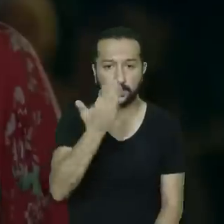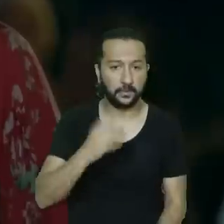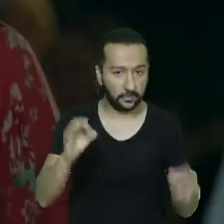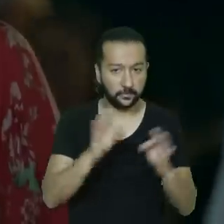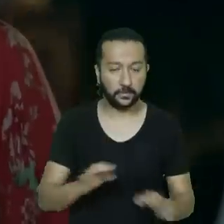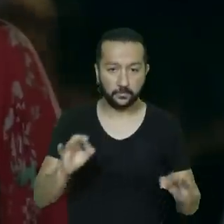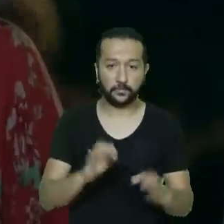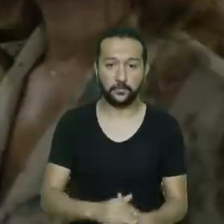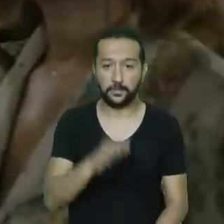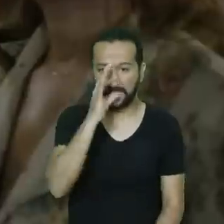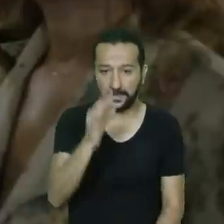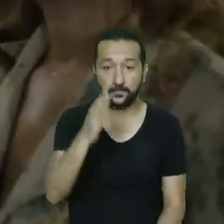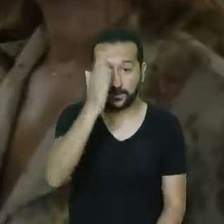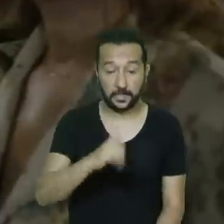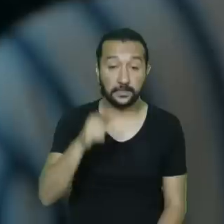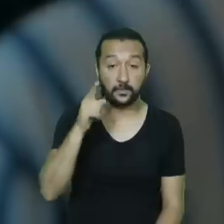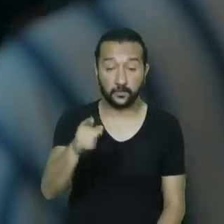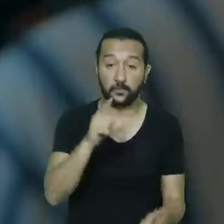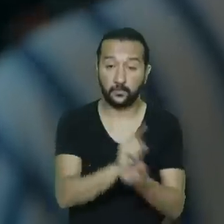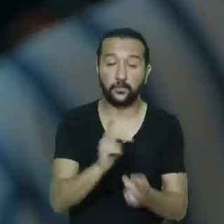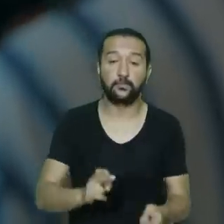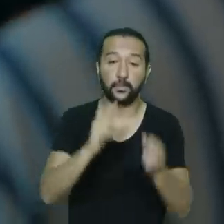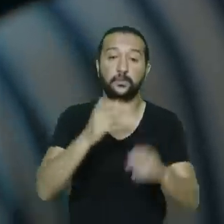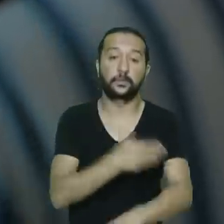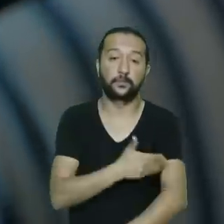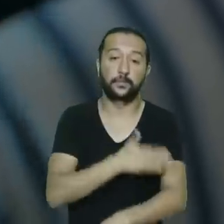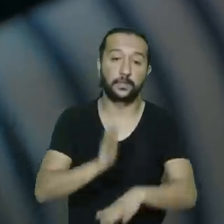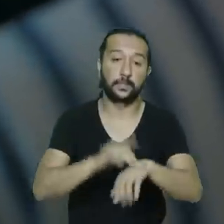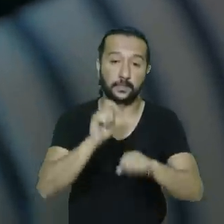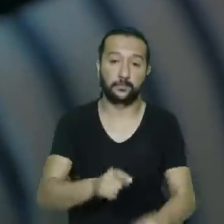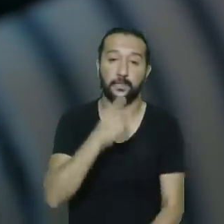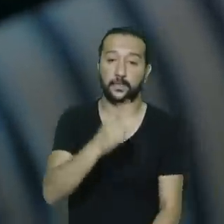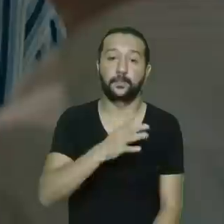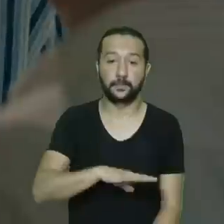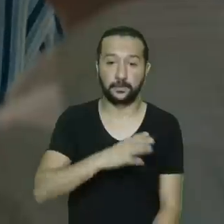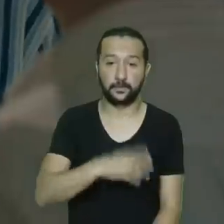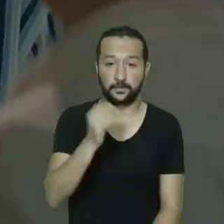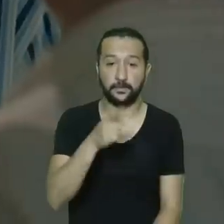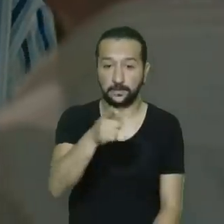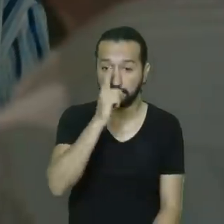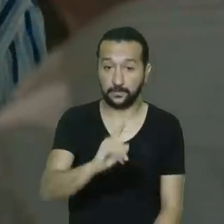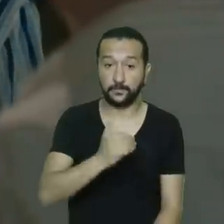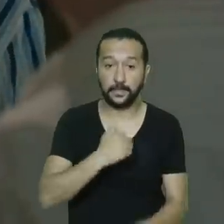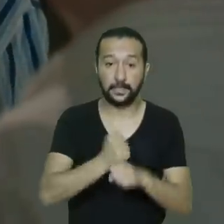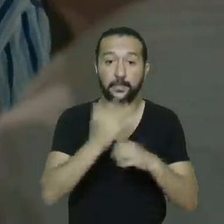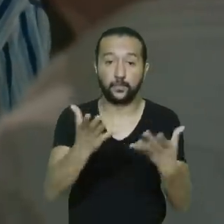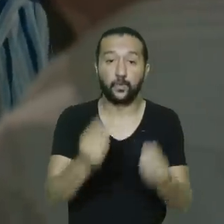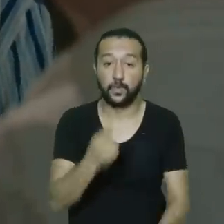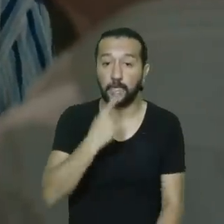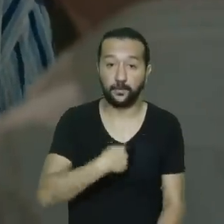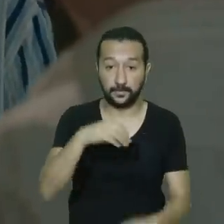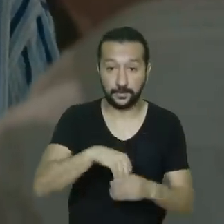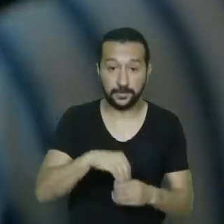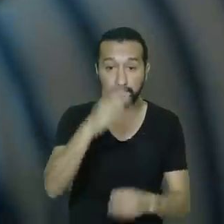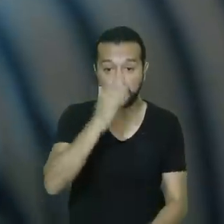çağırmadım. Kim çağırdıysa boşu boşuna zahmet ettirmiş demek istedim. Yani sırf bana geçmiş olsun demek